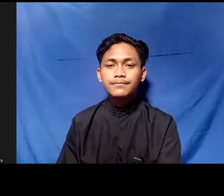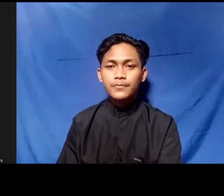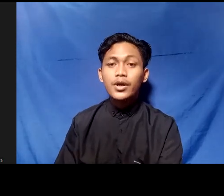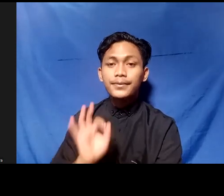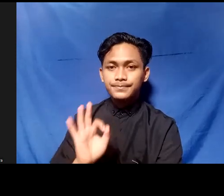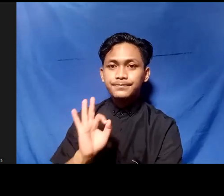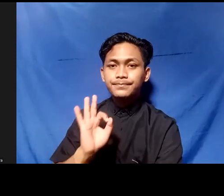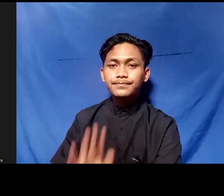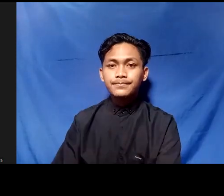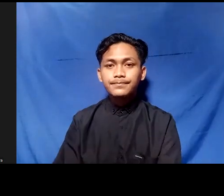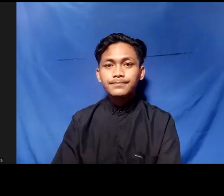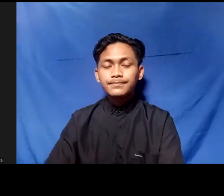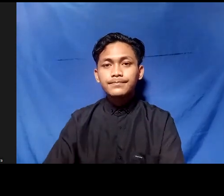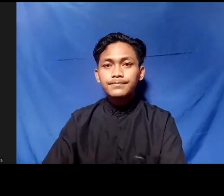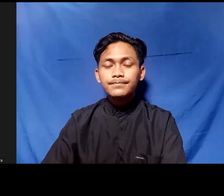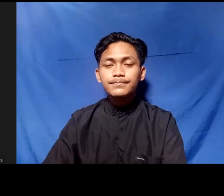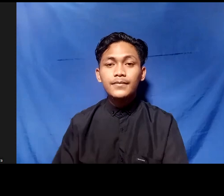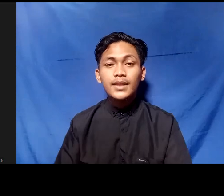ya Oke kita lanjutkan